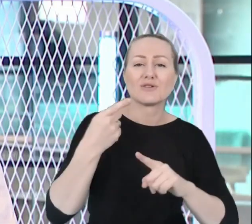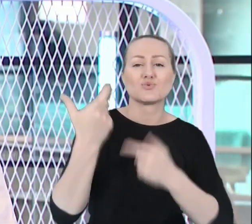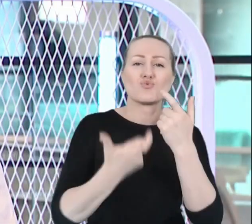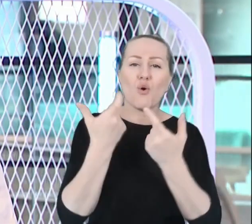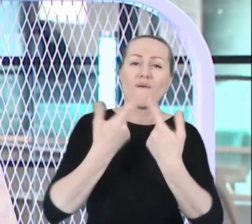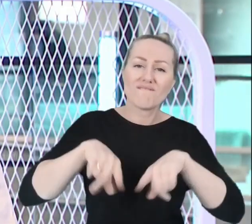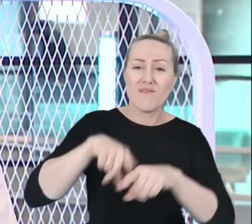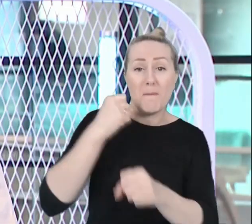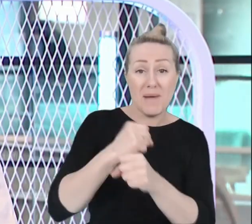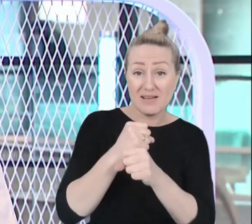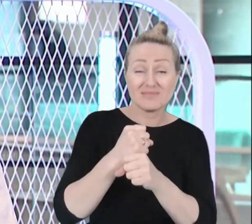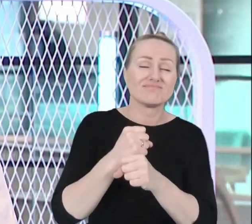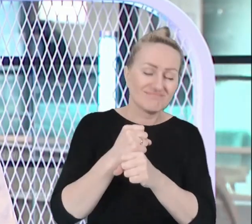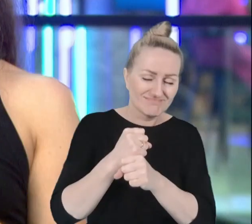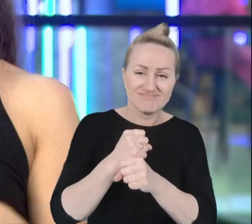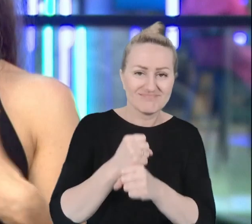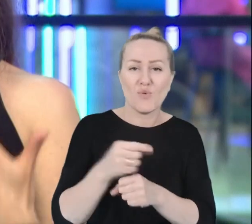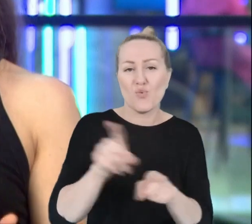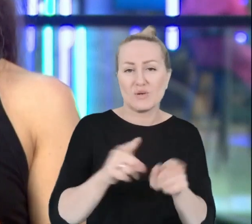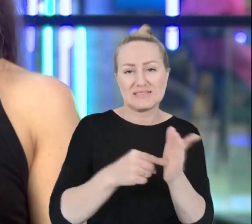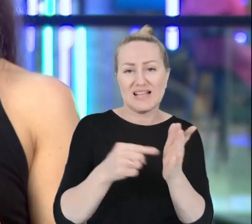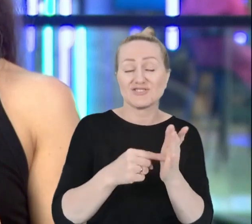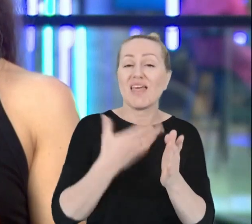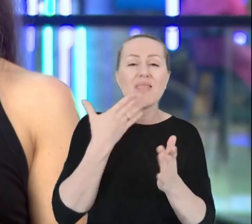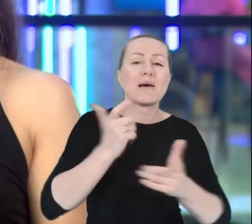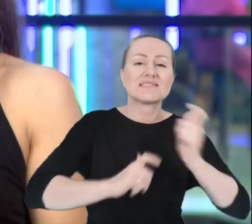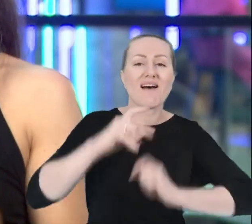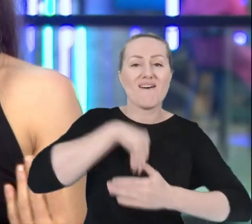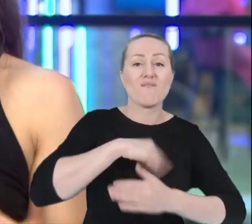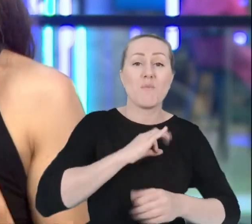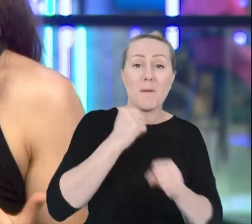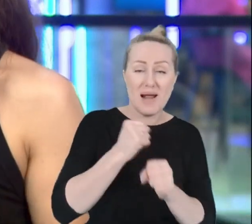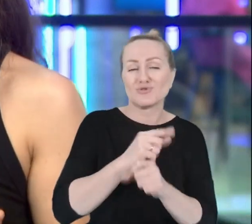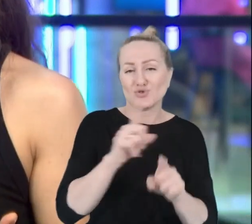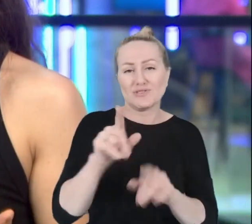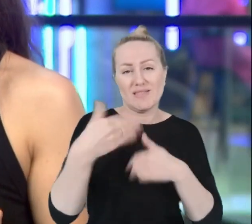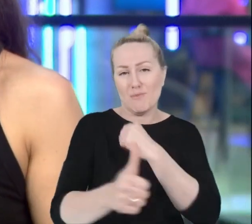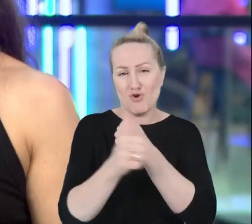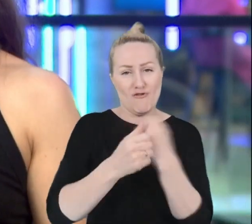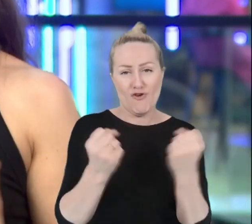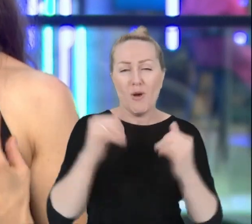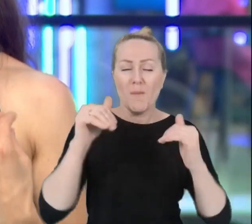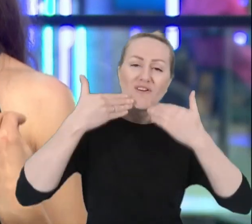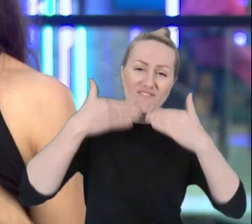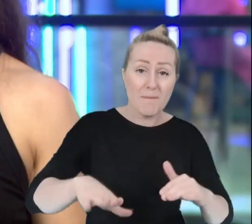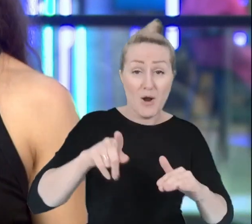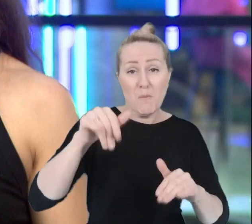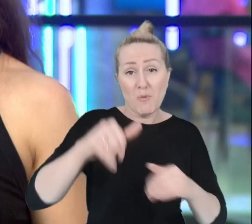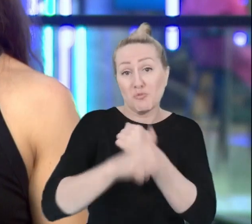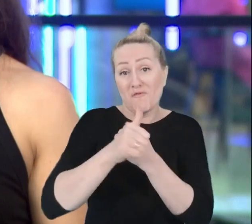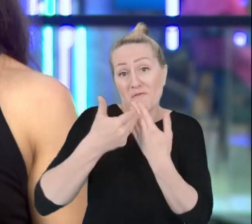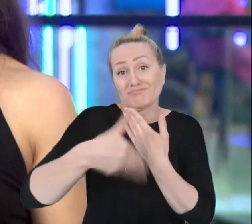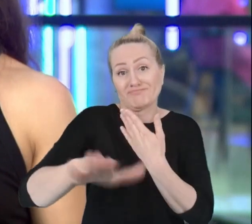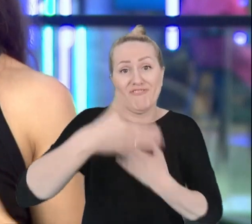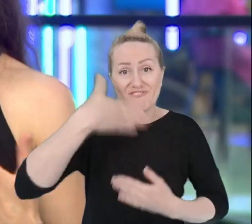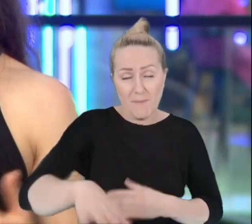na liście czynników, które mogą wywołać wypalenie, czy w zasadzie predestynują do wypalenia. Jednak to poczucie